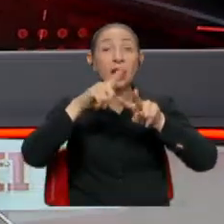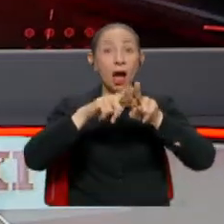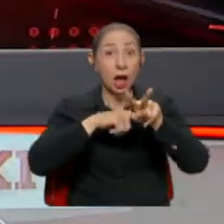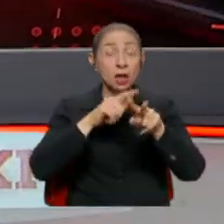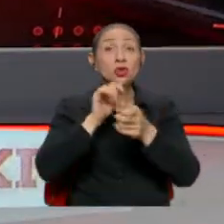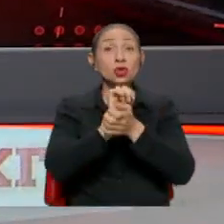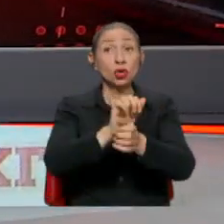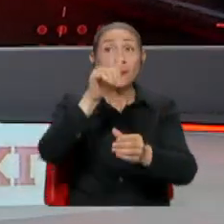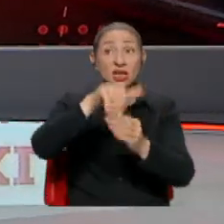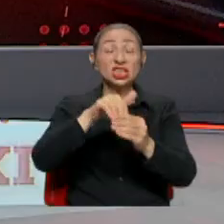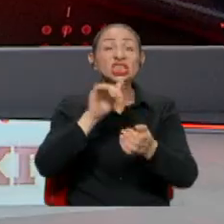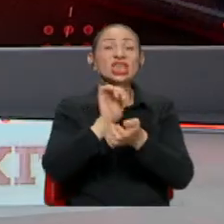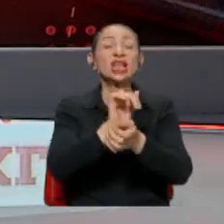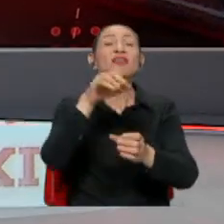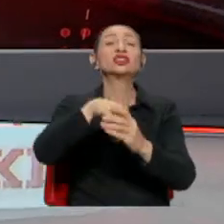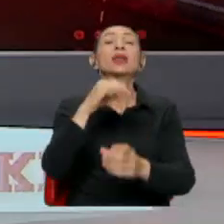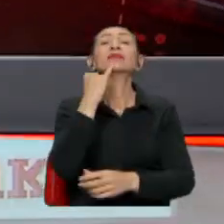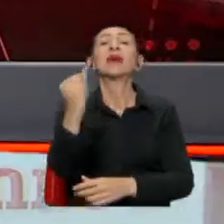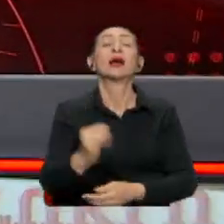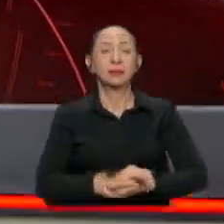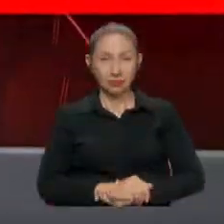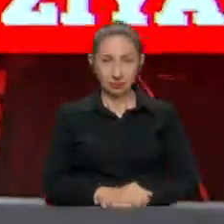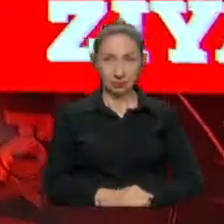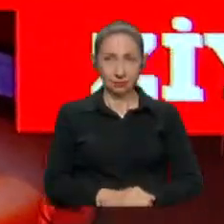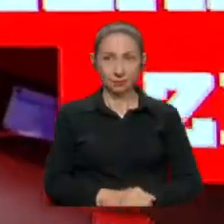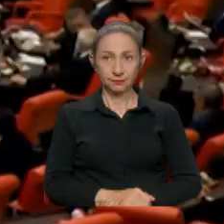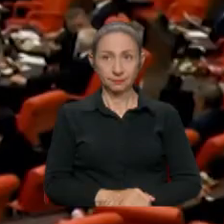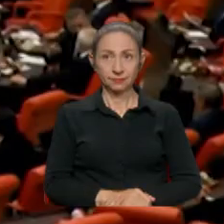tutuklu vekile cezaevinde ziyaret.